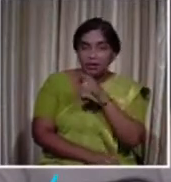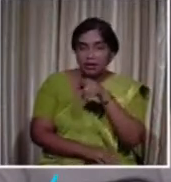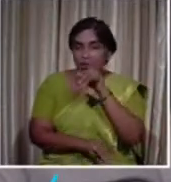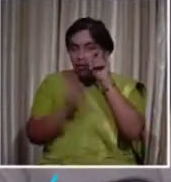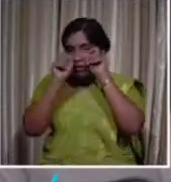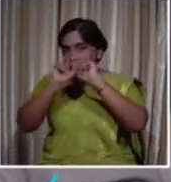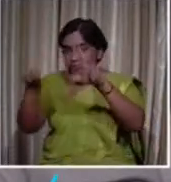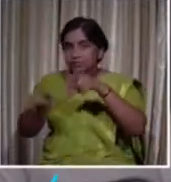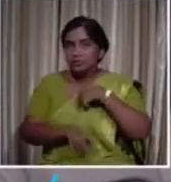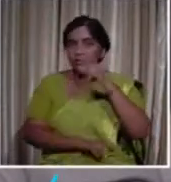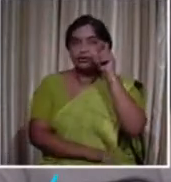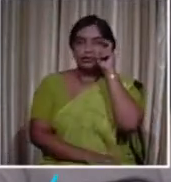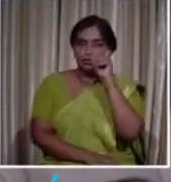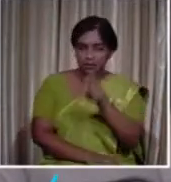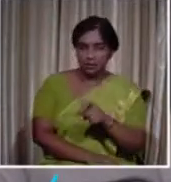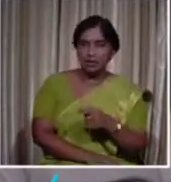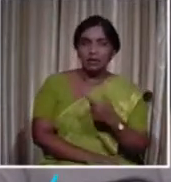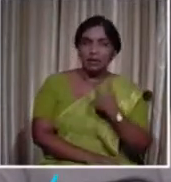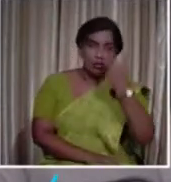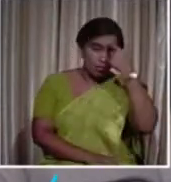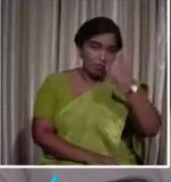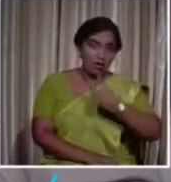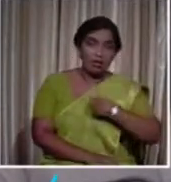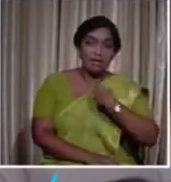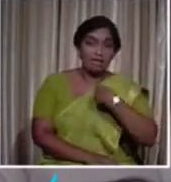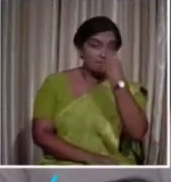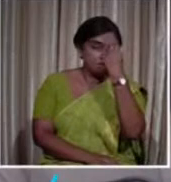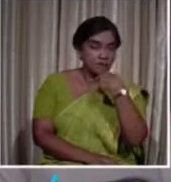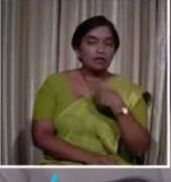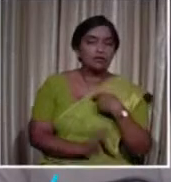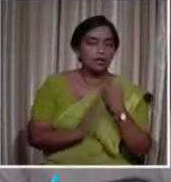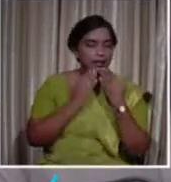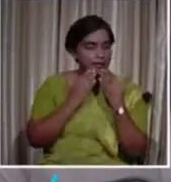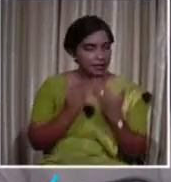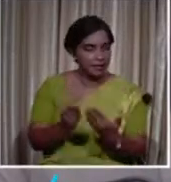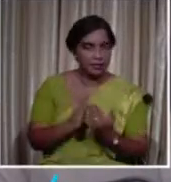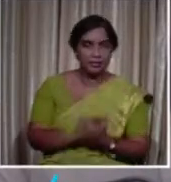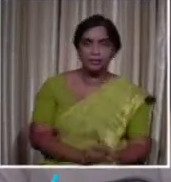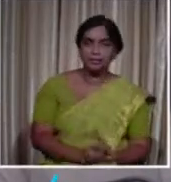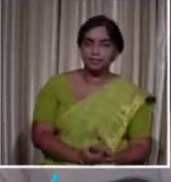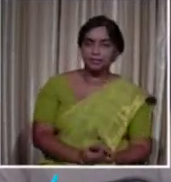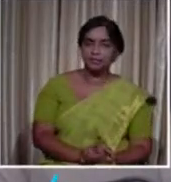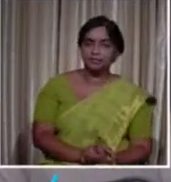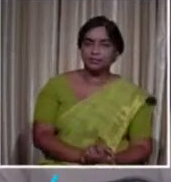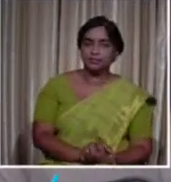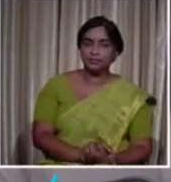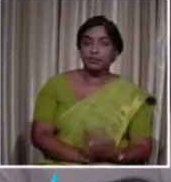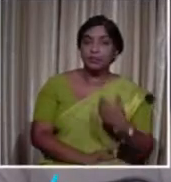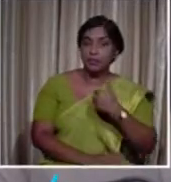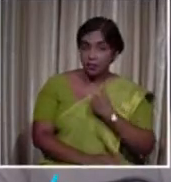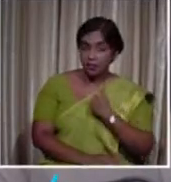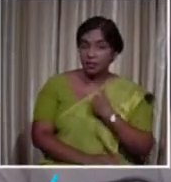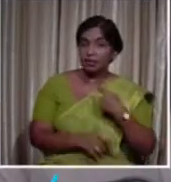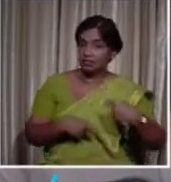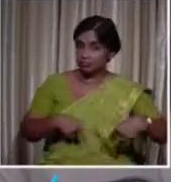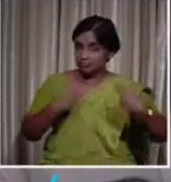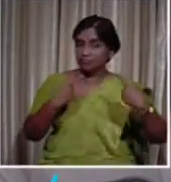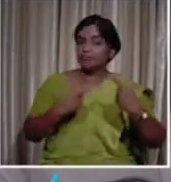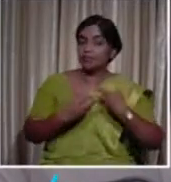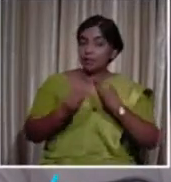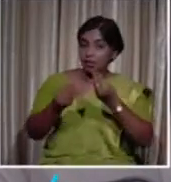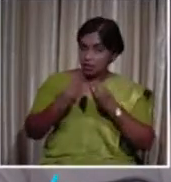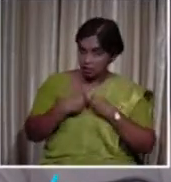හැටියට එතුමා මා කෙරෙහි තබපු විශ්වාසයට මම එතුමට ස්තුතිවන්ත වෙනවා මටම අභියෝගයක් බාර